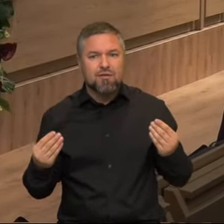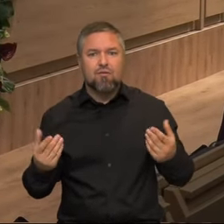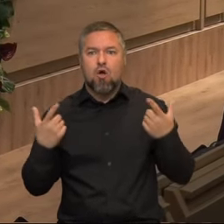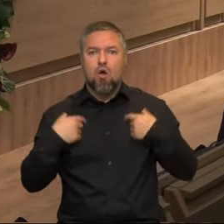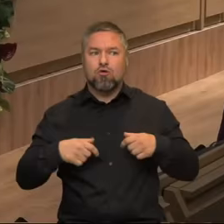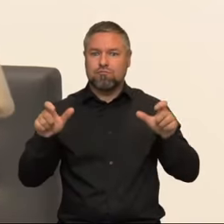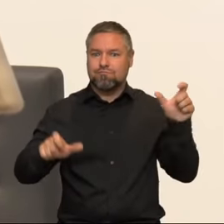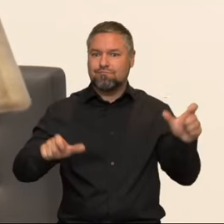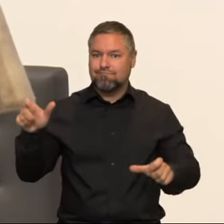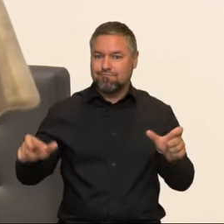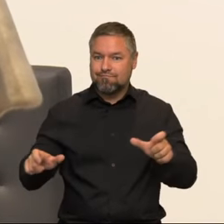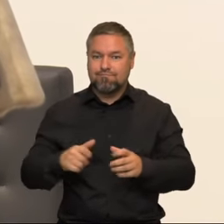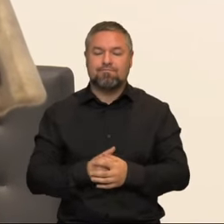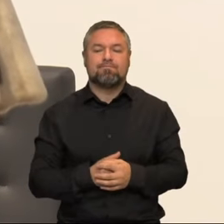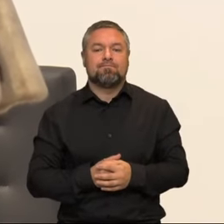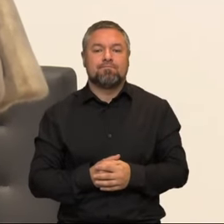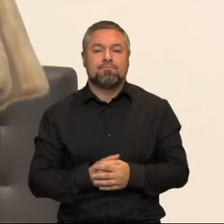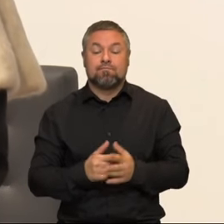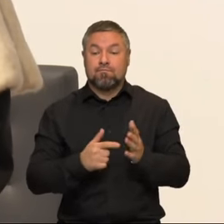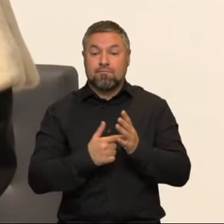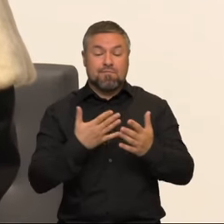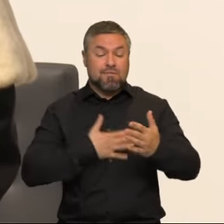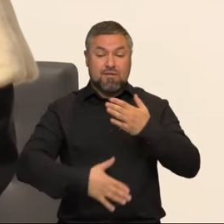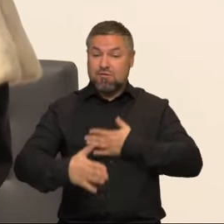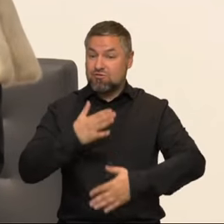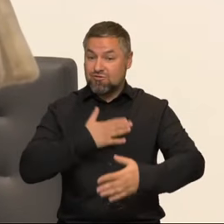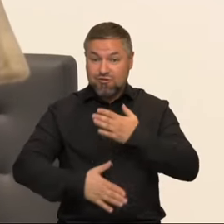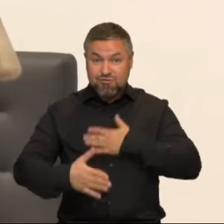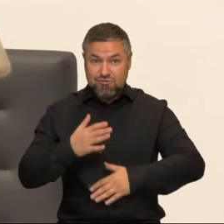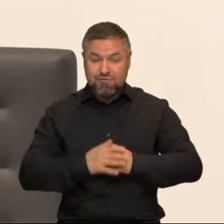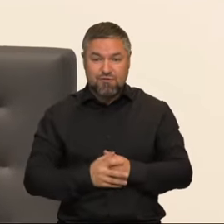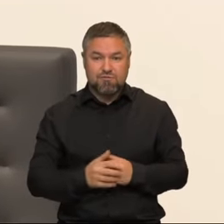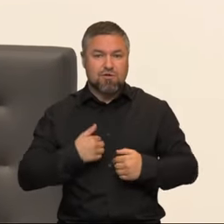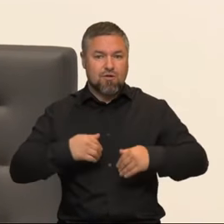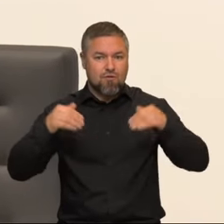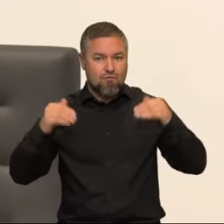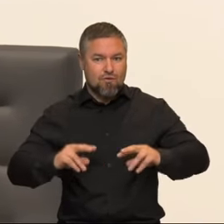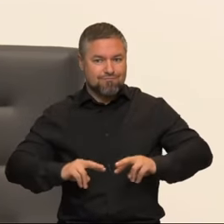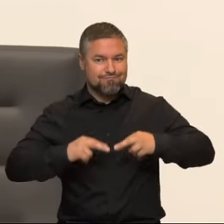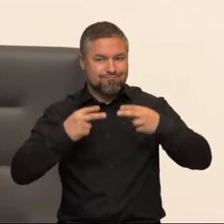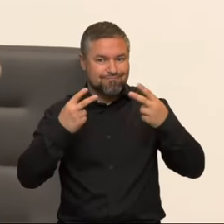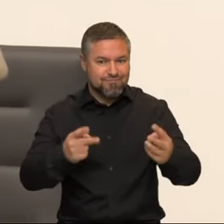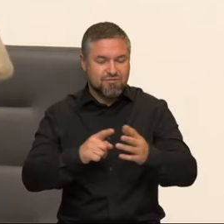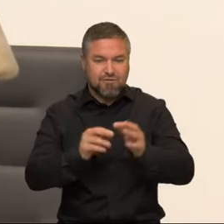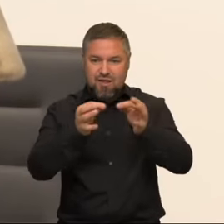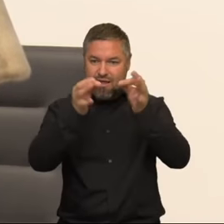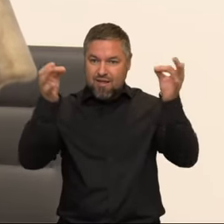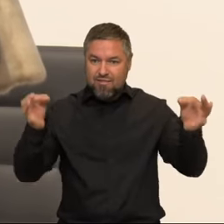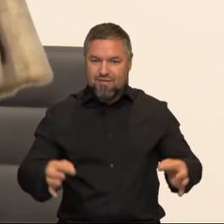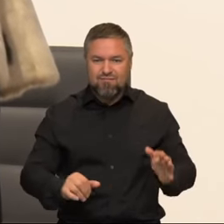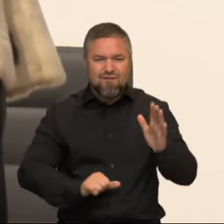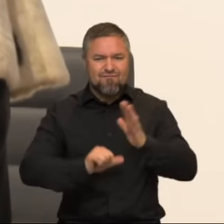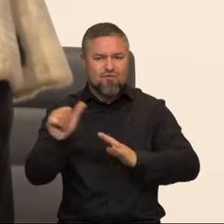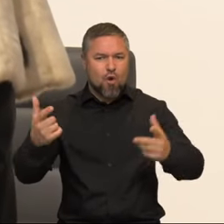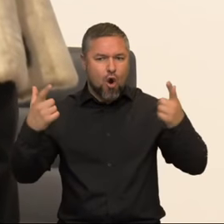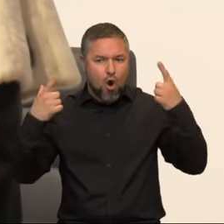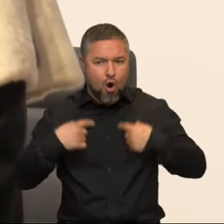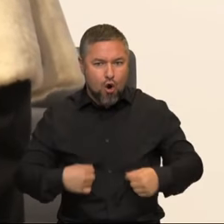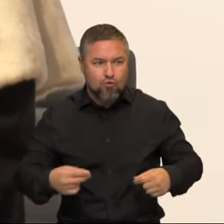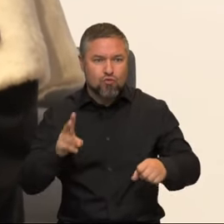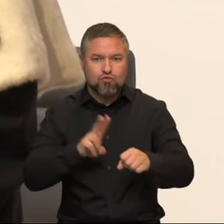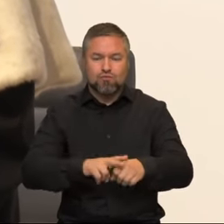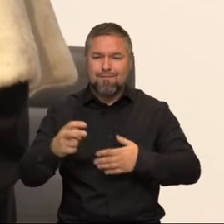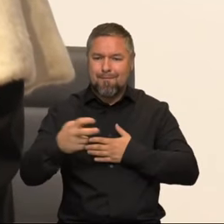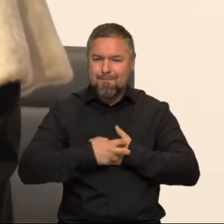o pięć wybitnych osobistości. Jestem szczęśliwy, że mogę przekazać te symboliczne dyplomy osobom wyjątkowym,